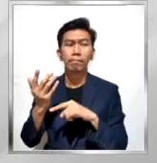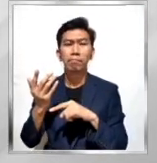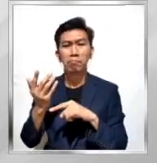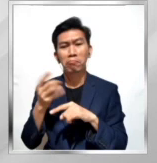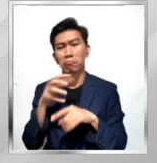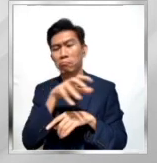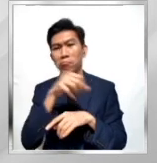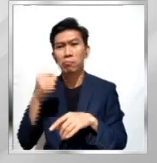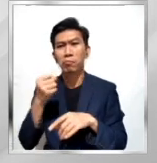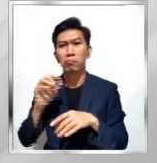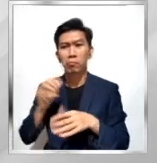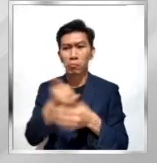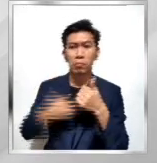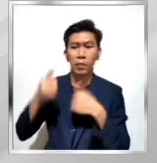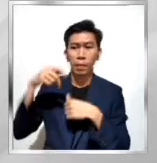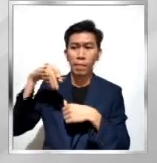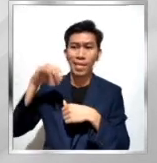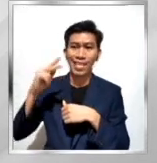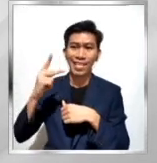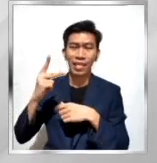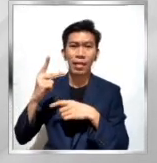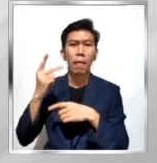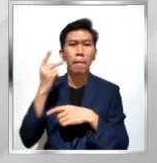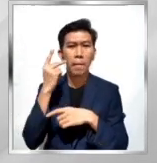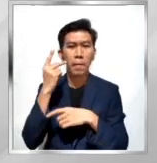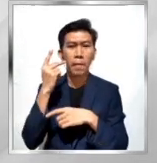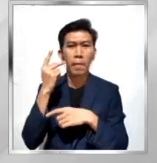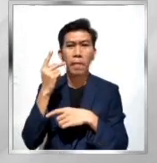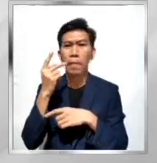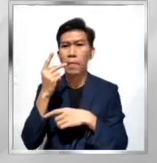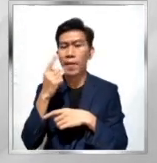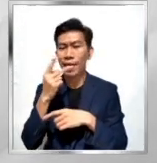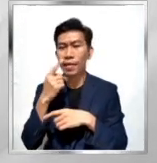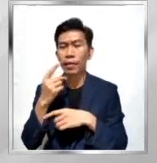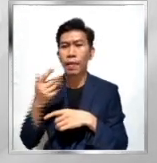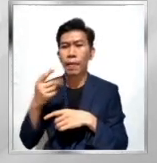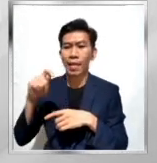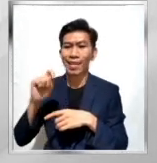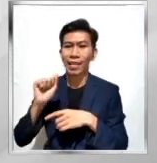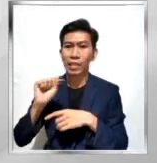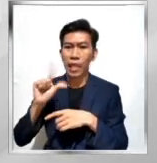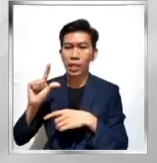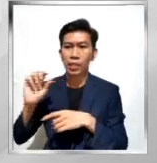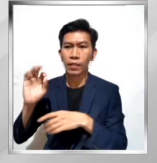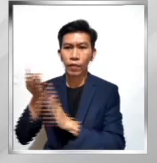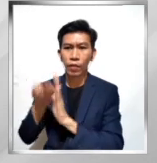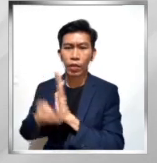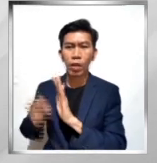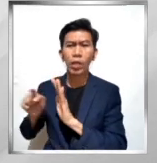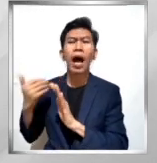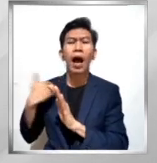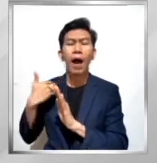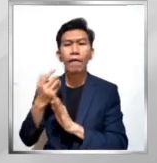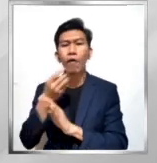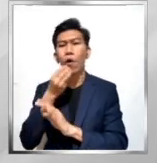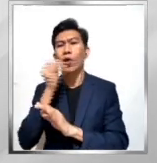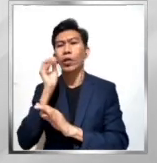ng Pink Petals Funeral na meron po silang release order from CDU, kaya